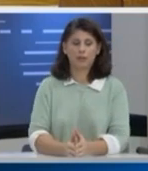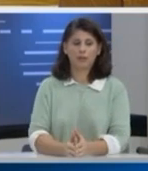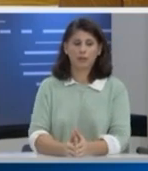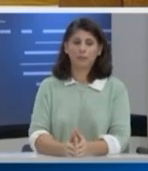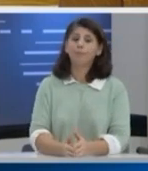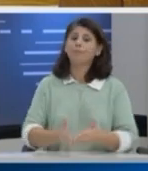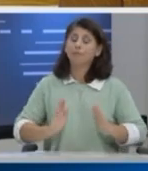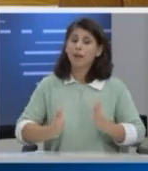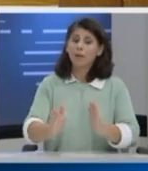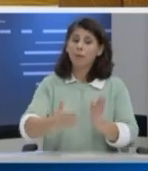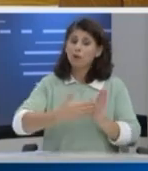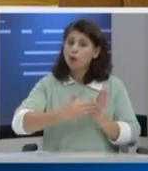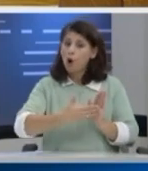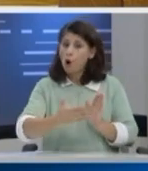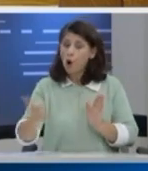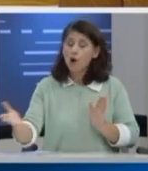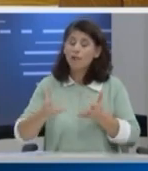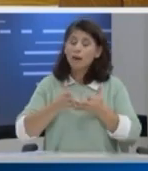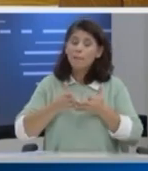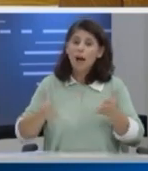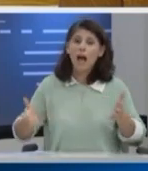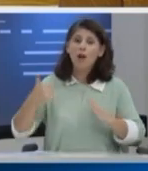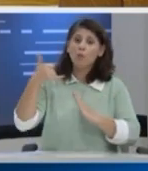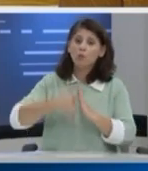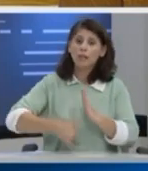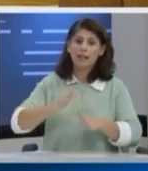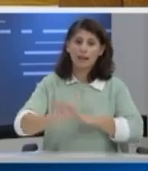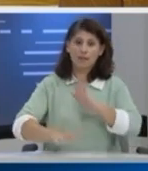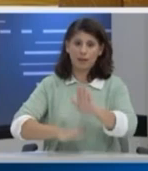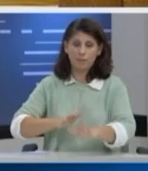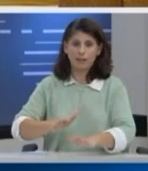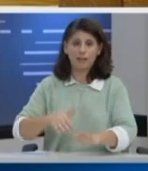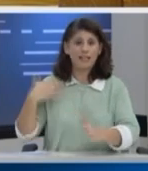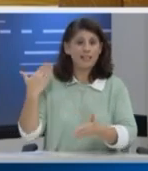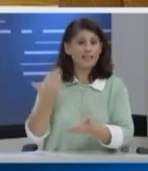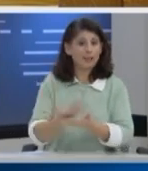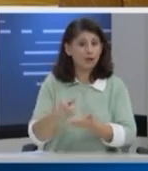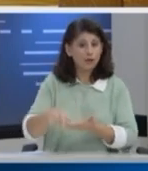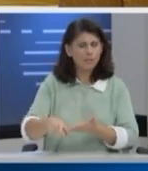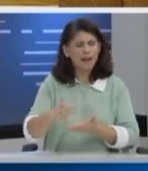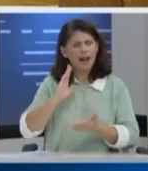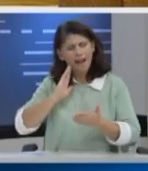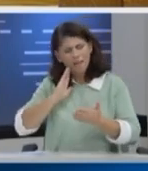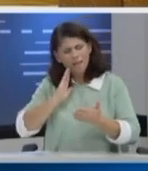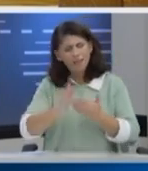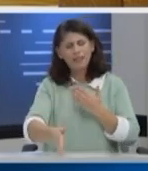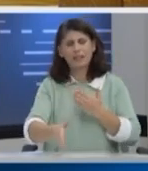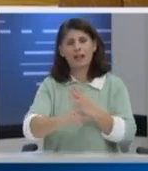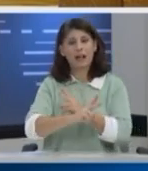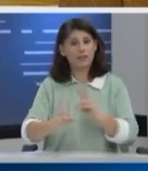Για να προχωρήσουμε σε όλα αυτά τα μεγάλα και ουσιαστικά βήματα, ζητώ σήμερα με ευθύτητα και